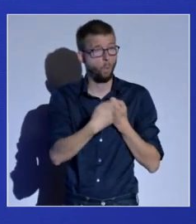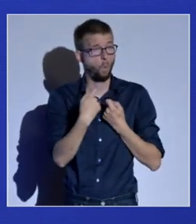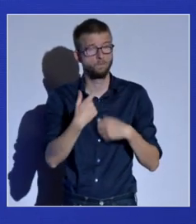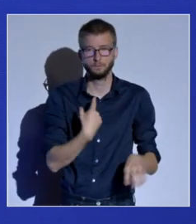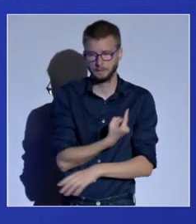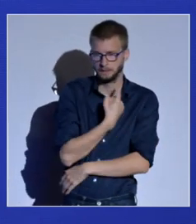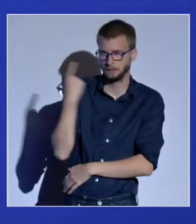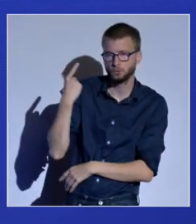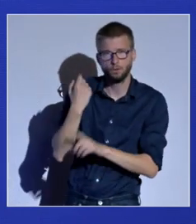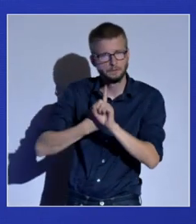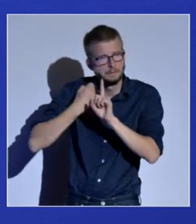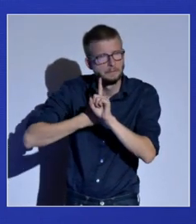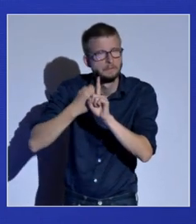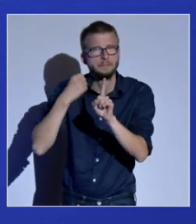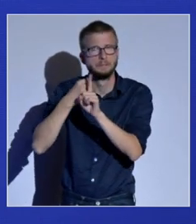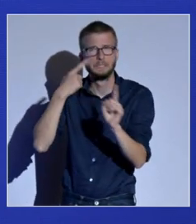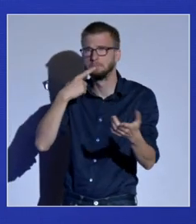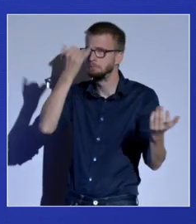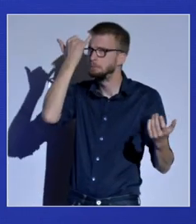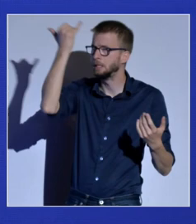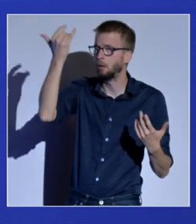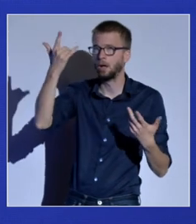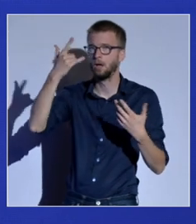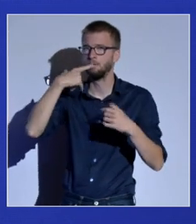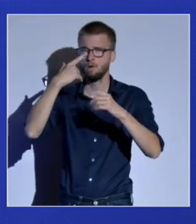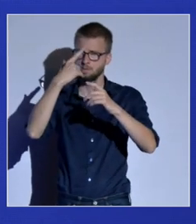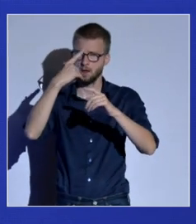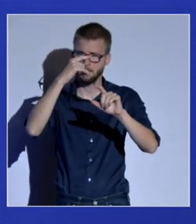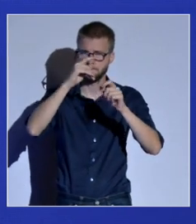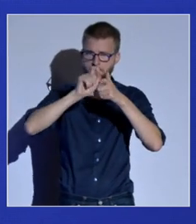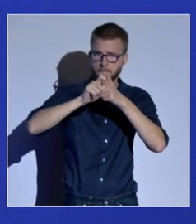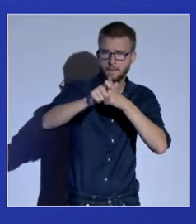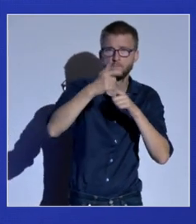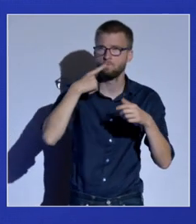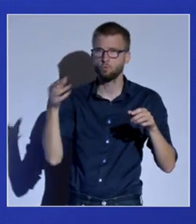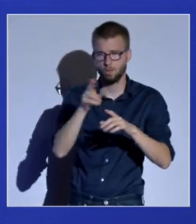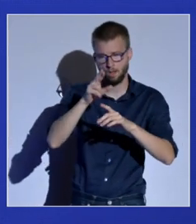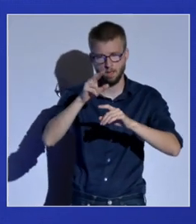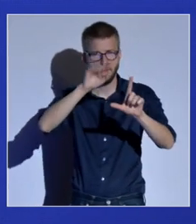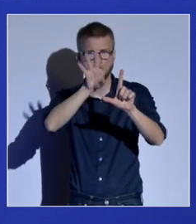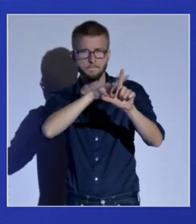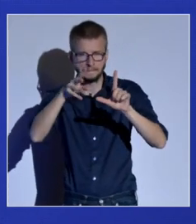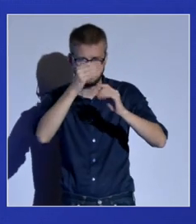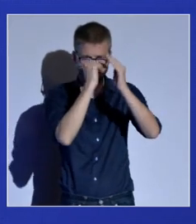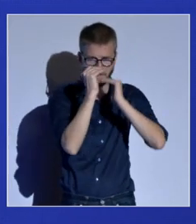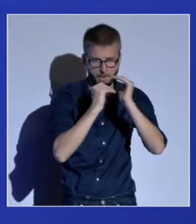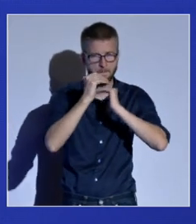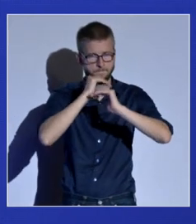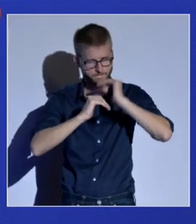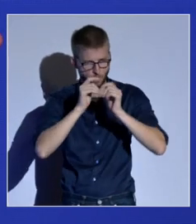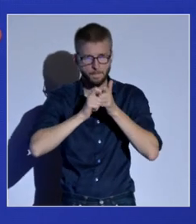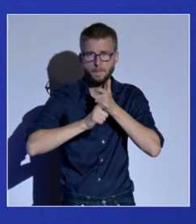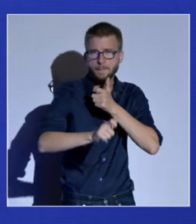le défenseur de l'idée de planification ou de retour de la planification dans notre mode